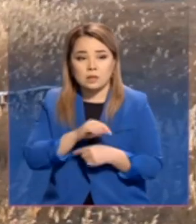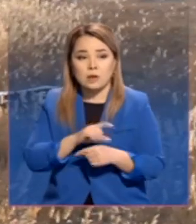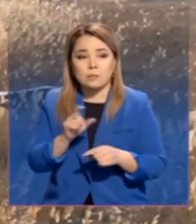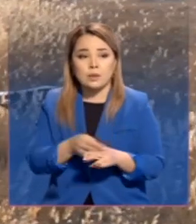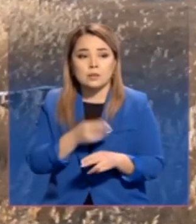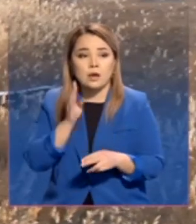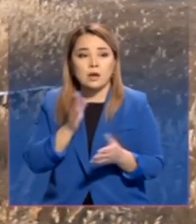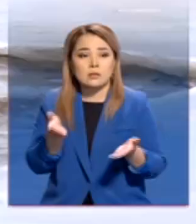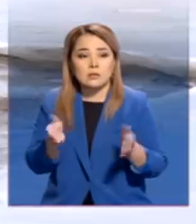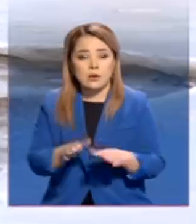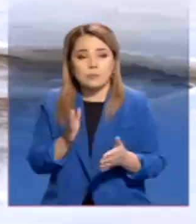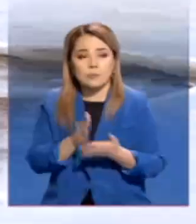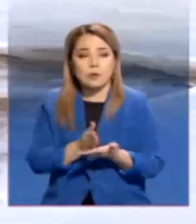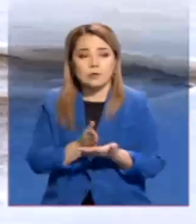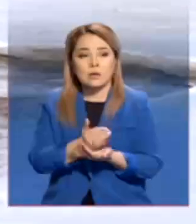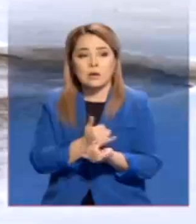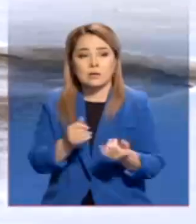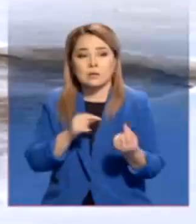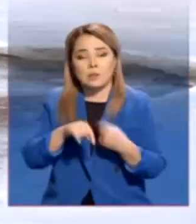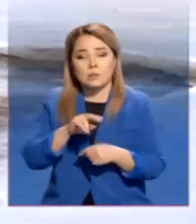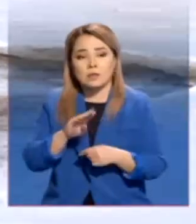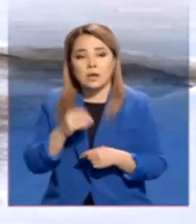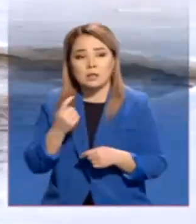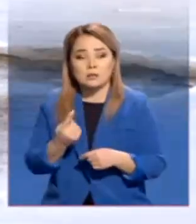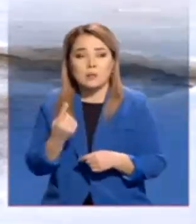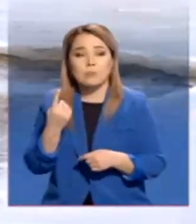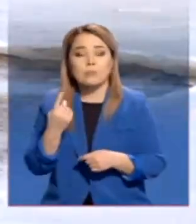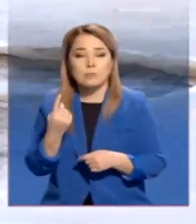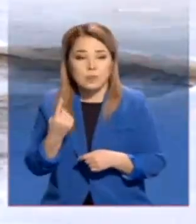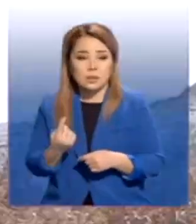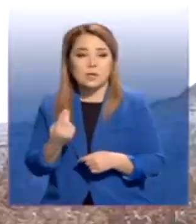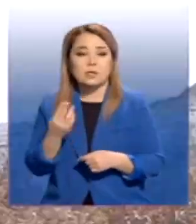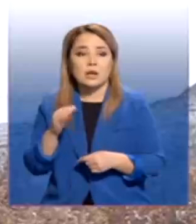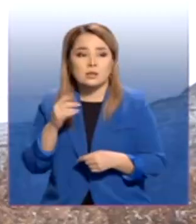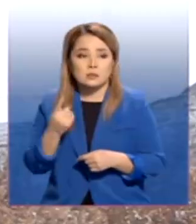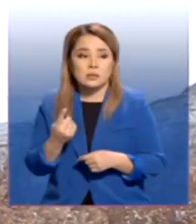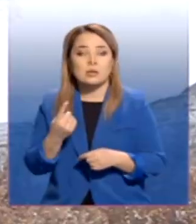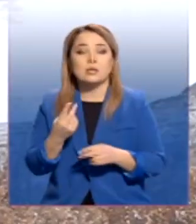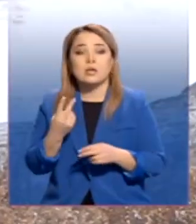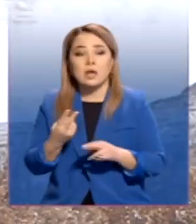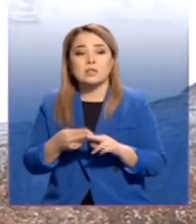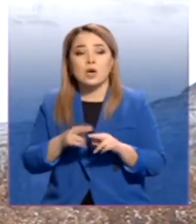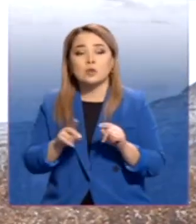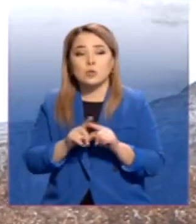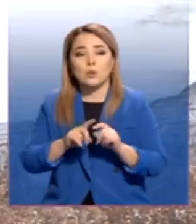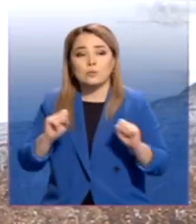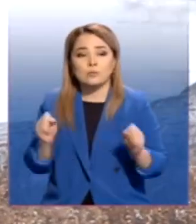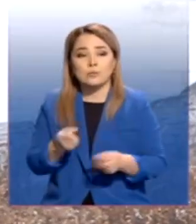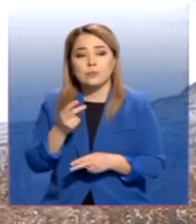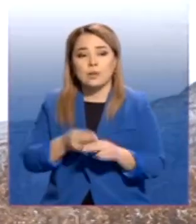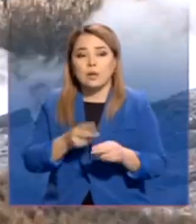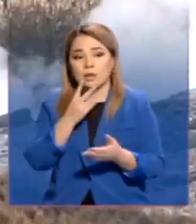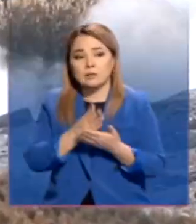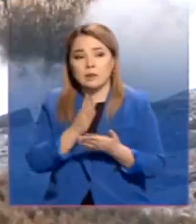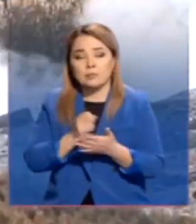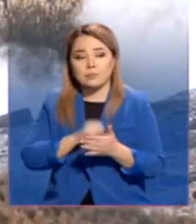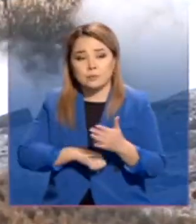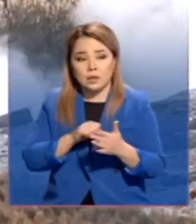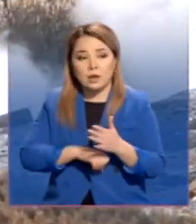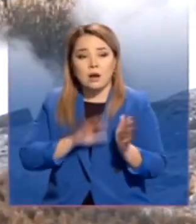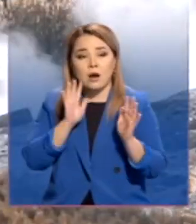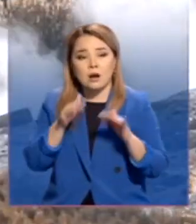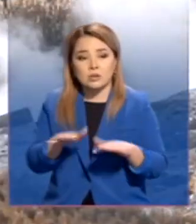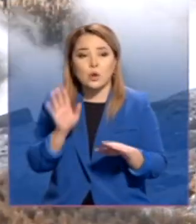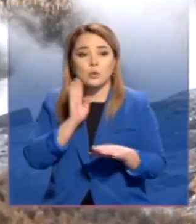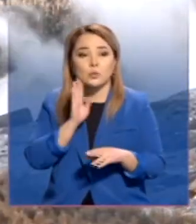сусыз қалуына Маек коммуналдық кәсіпорынның ТЭЦ 1 және ТЭЦ 2 арналарындағы судың аяздан қатып қалуы себеп болды. Каспий